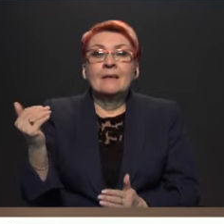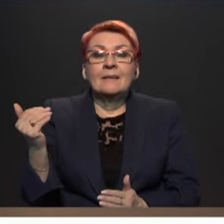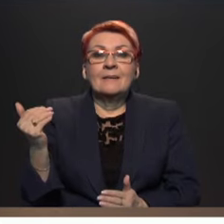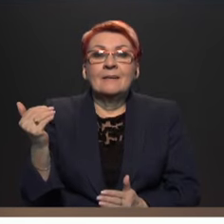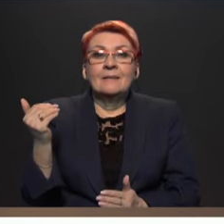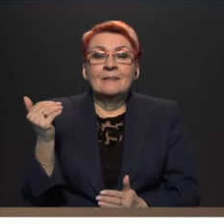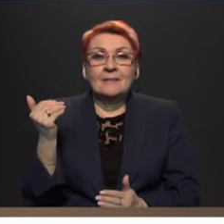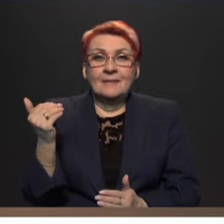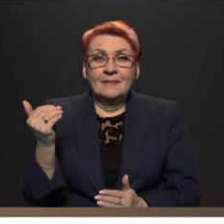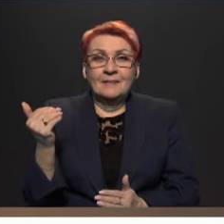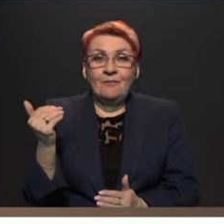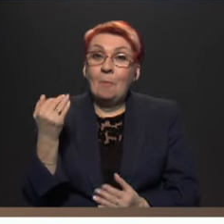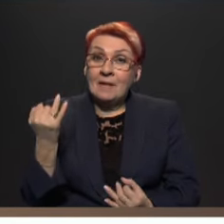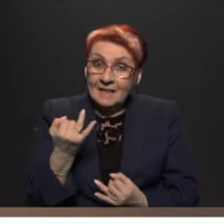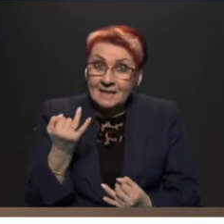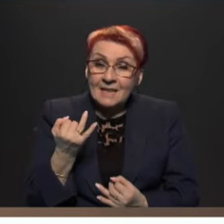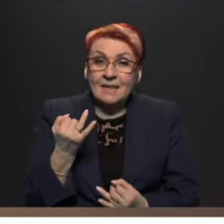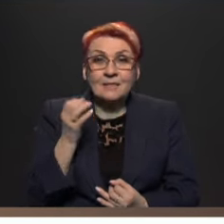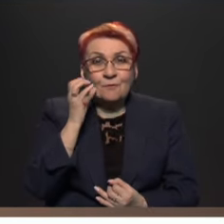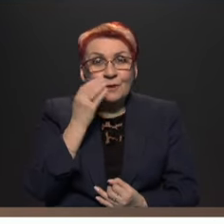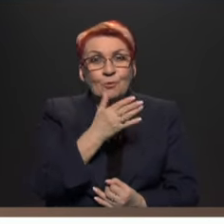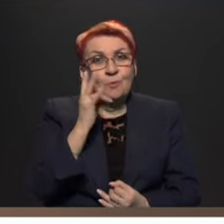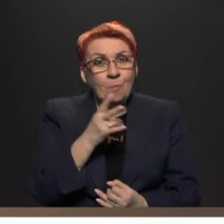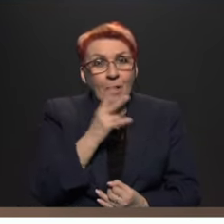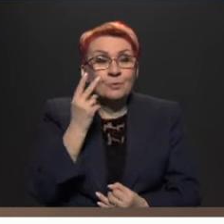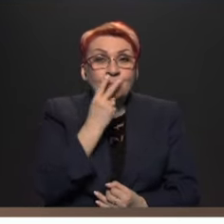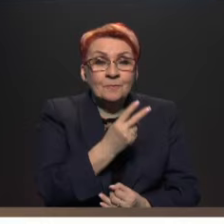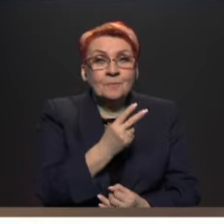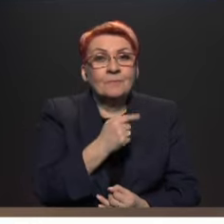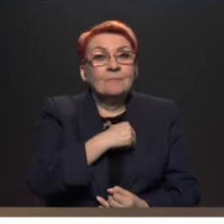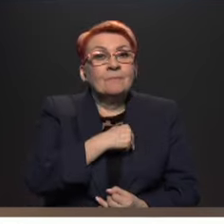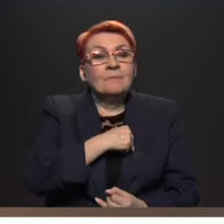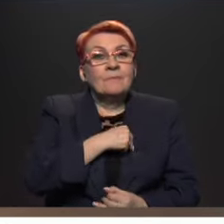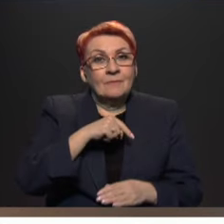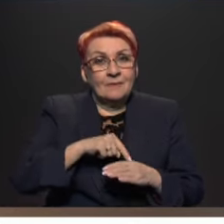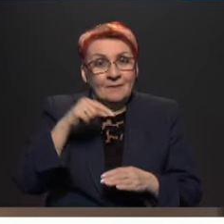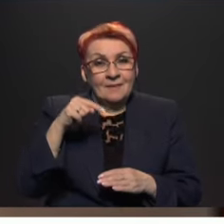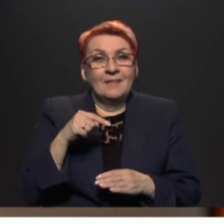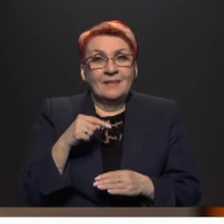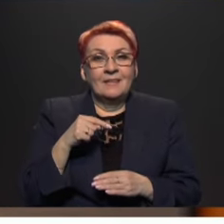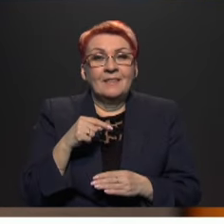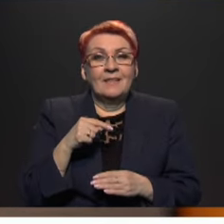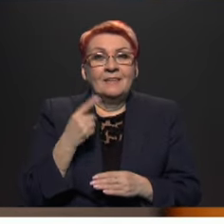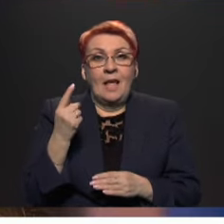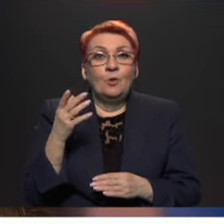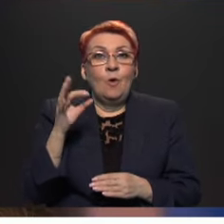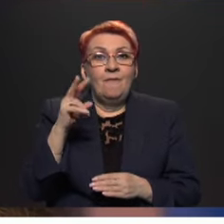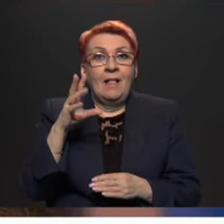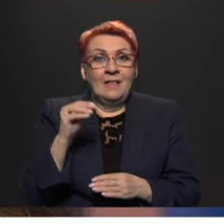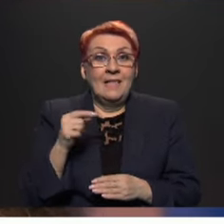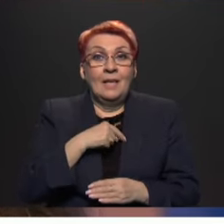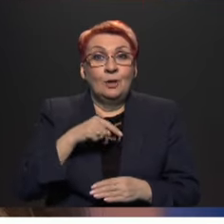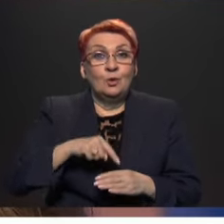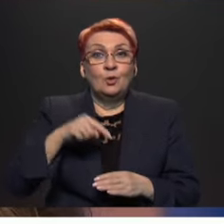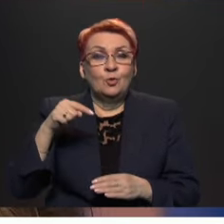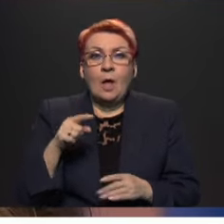тебе интересно выслушать его, то есть если ты на одной волне с ним, ты это чувствуешь, а